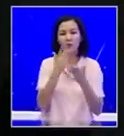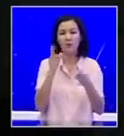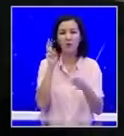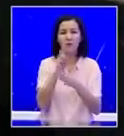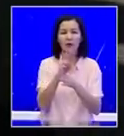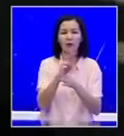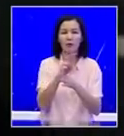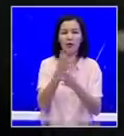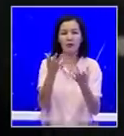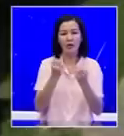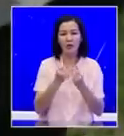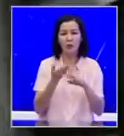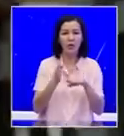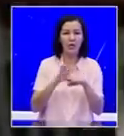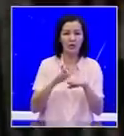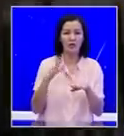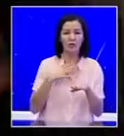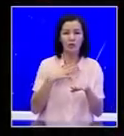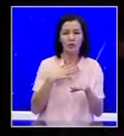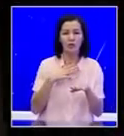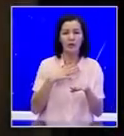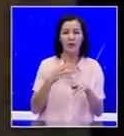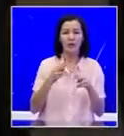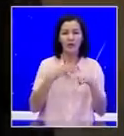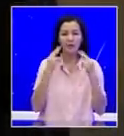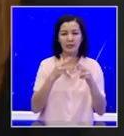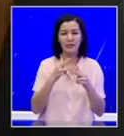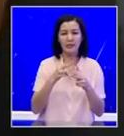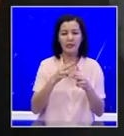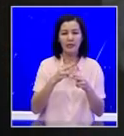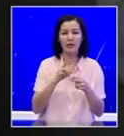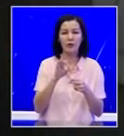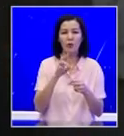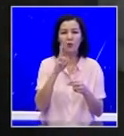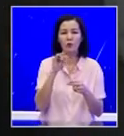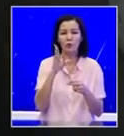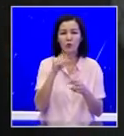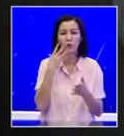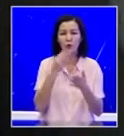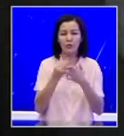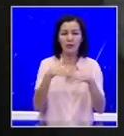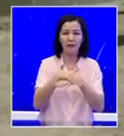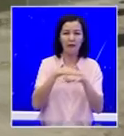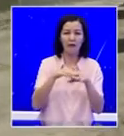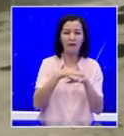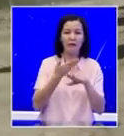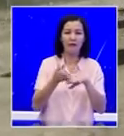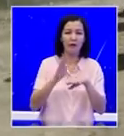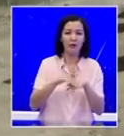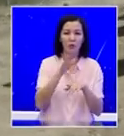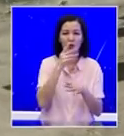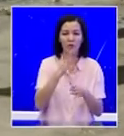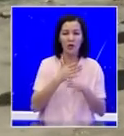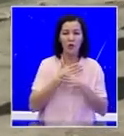оны жетерліктей мөлшерде алу қиынға түседі. Мұны ескерген көксулуға атқамінерлер жерлестеріне қиын сәтте қолдау танытты. Олар